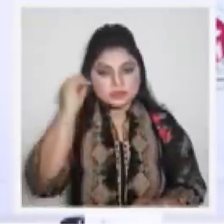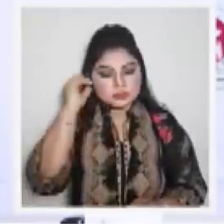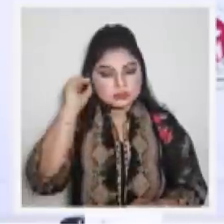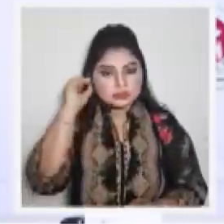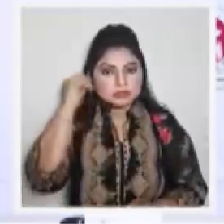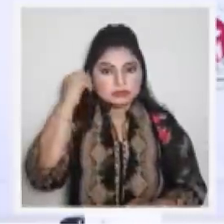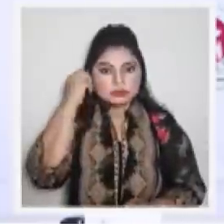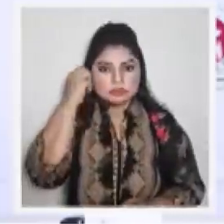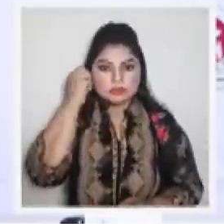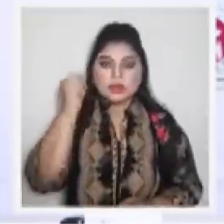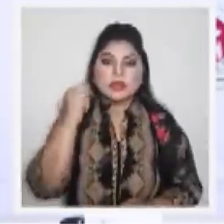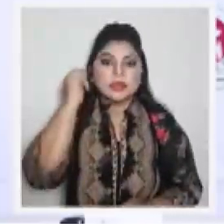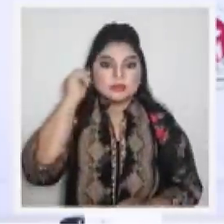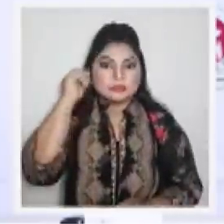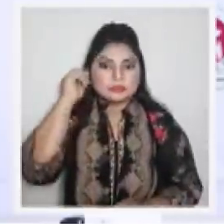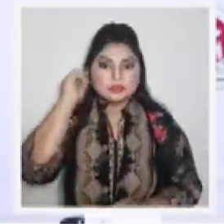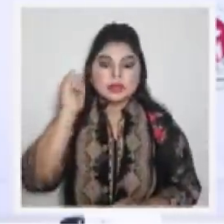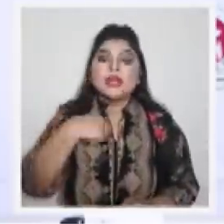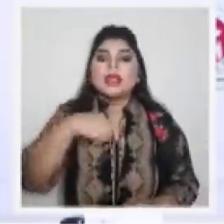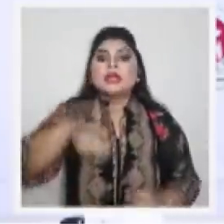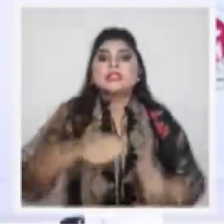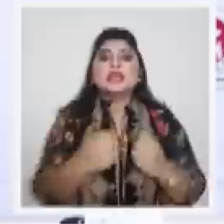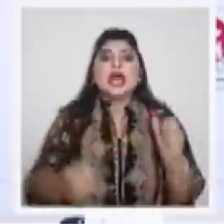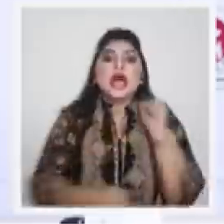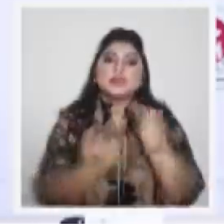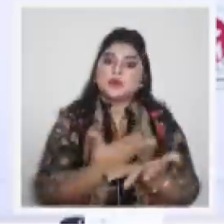শয্যা 15,248টি, রুগী ভর্তি